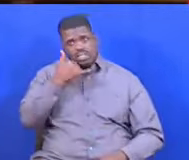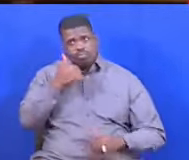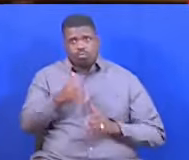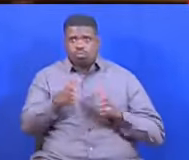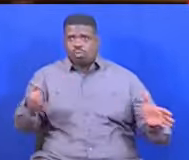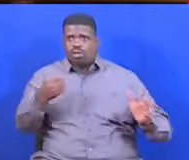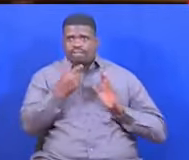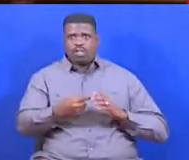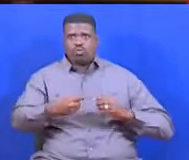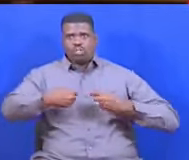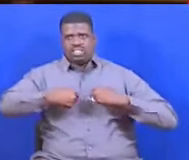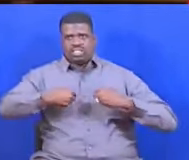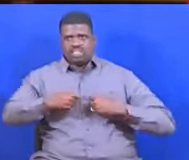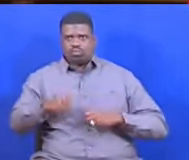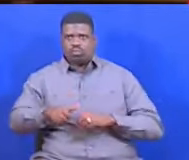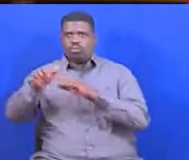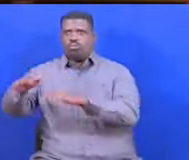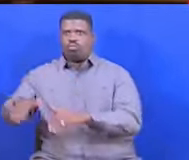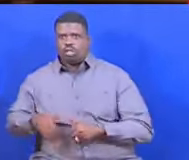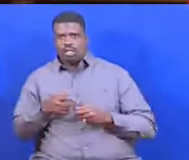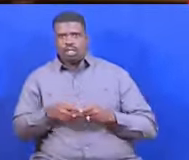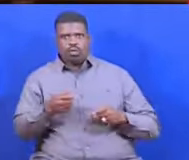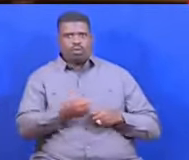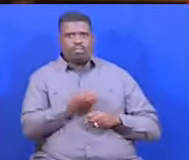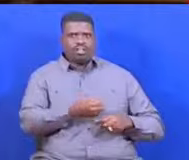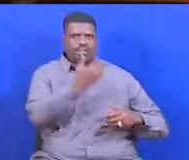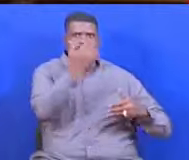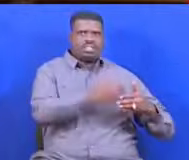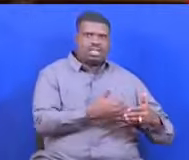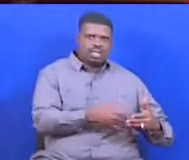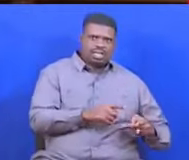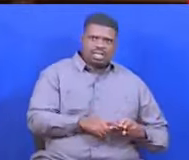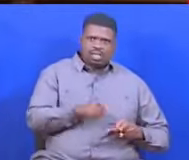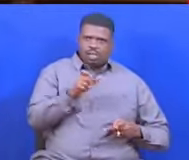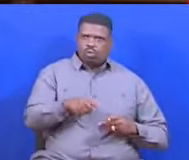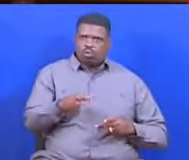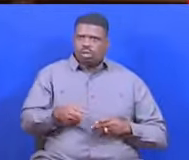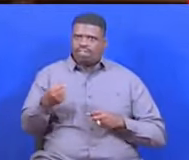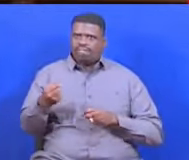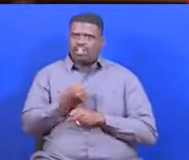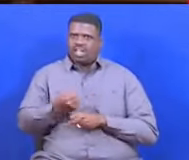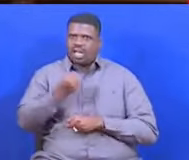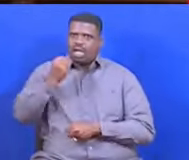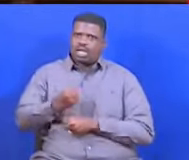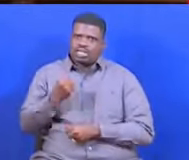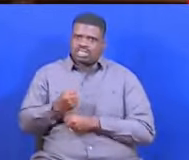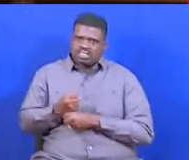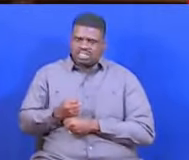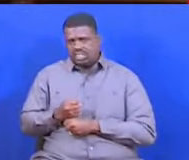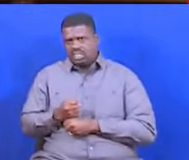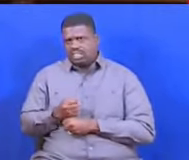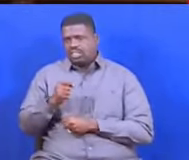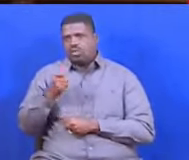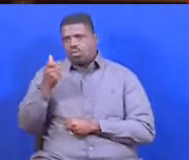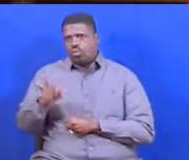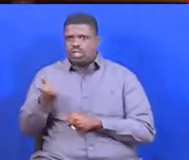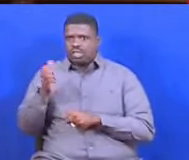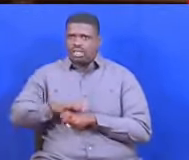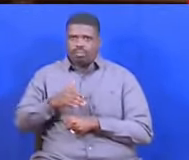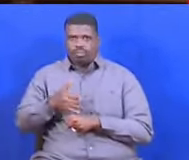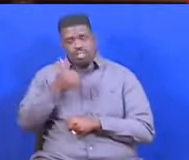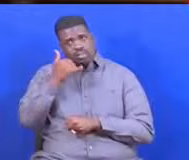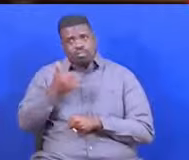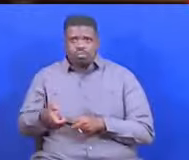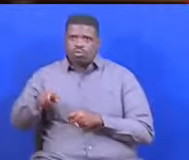sisi wabunge, wafanyabiashara, wafanyakazi, wao wataalamu wa simu wanafahamu, wataelewa, wanaweza kaongeza